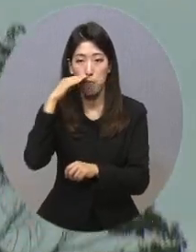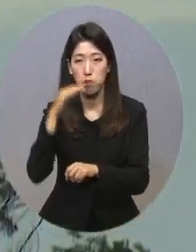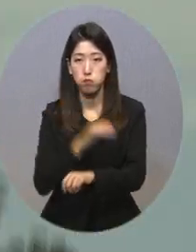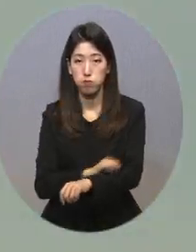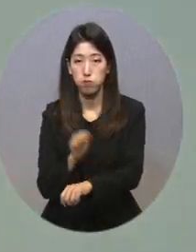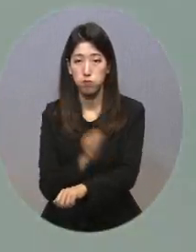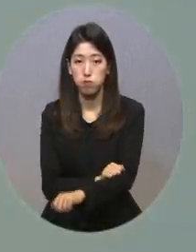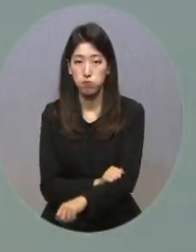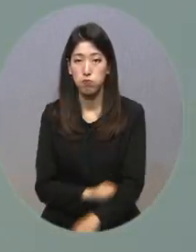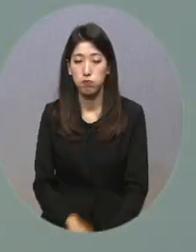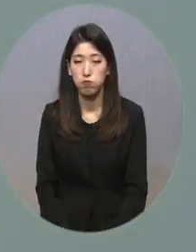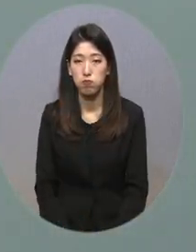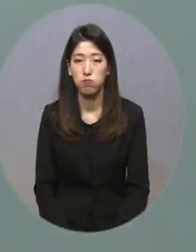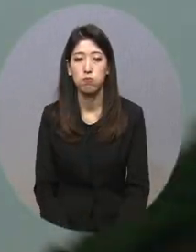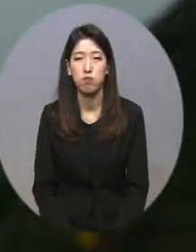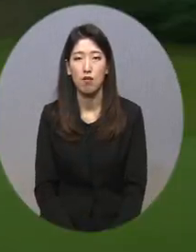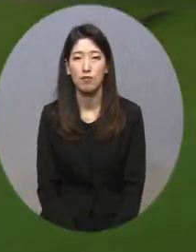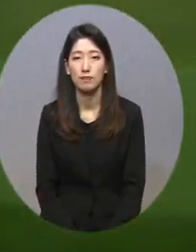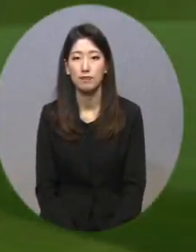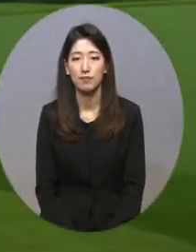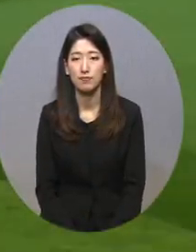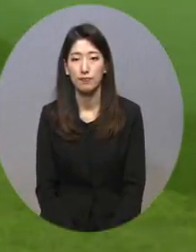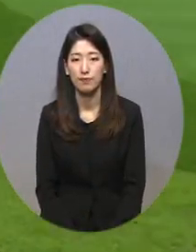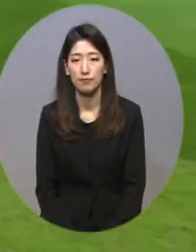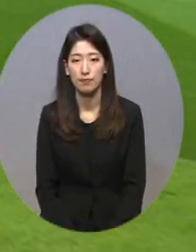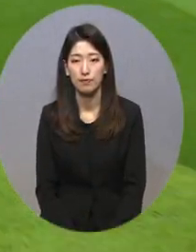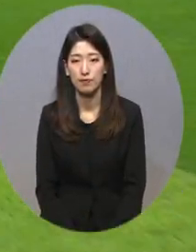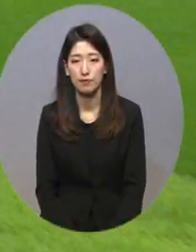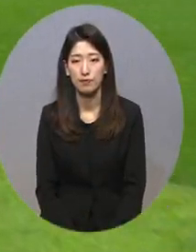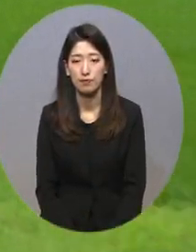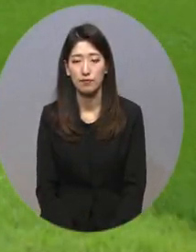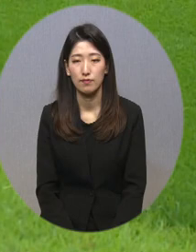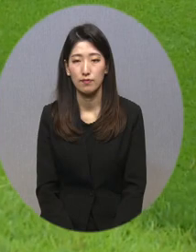잘 쳤어. 잘 쳤네. 잘 쳤다. 굿샷!